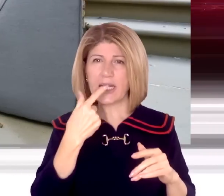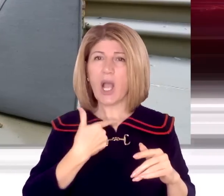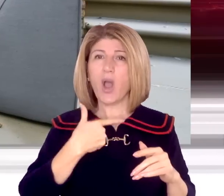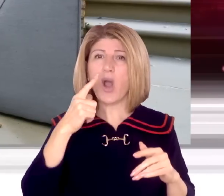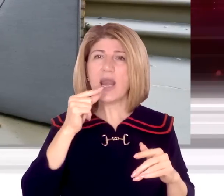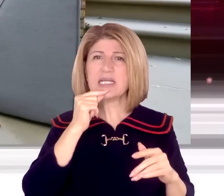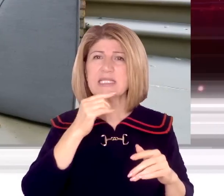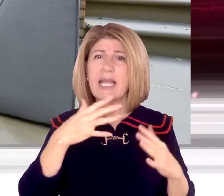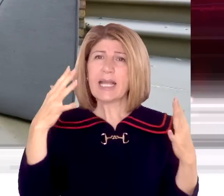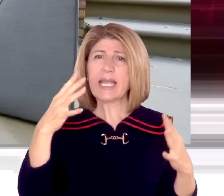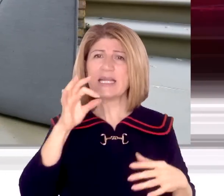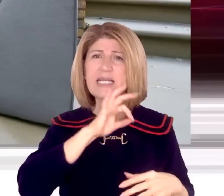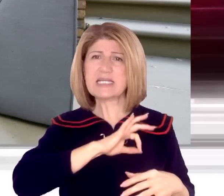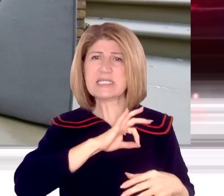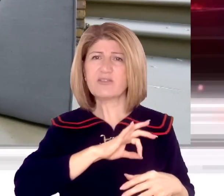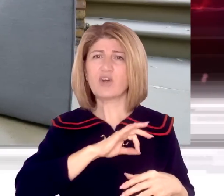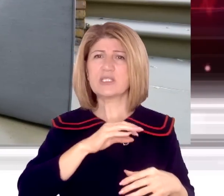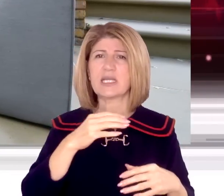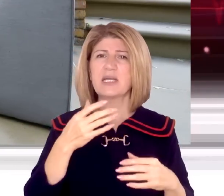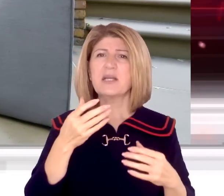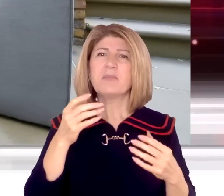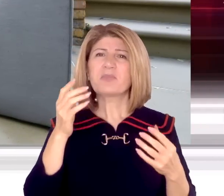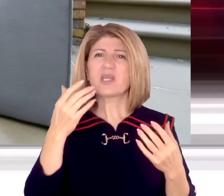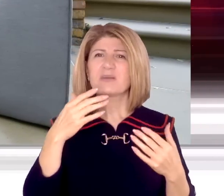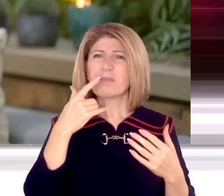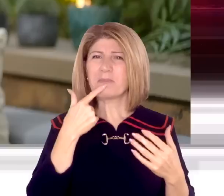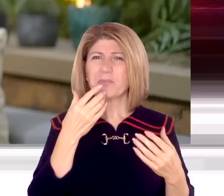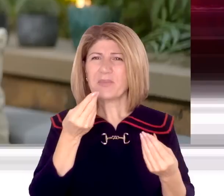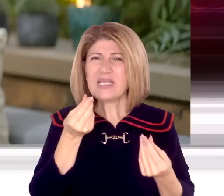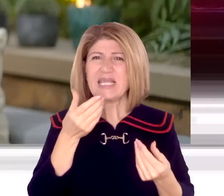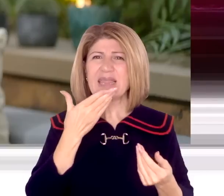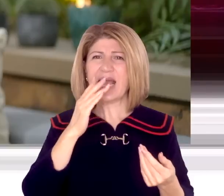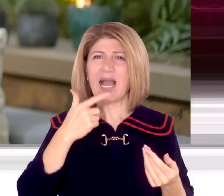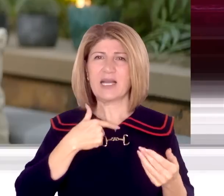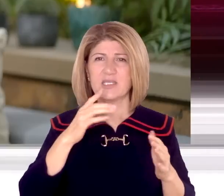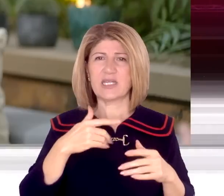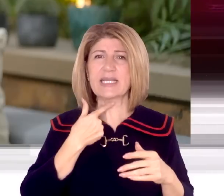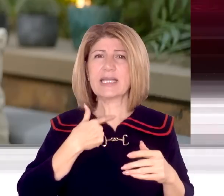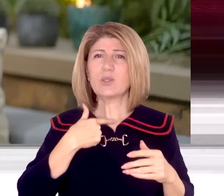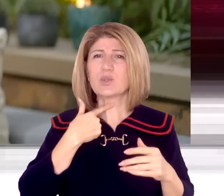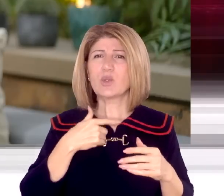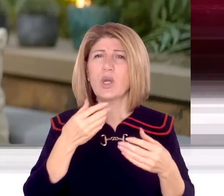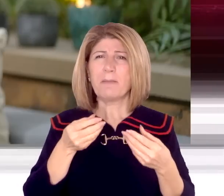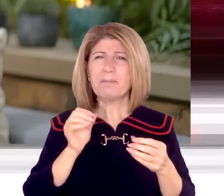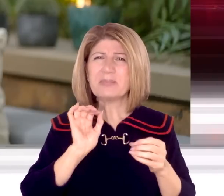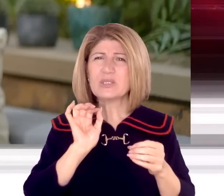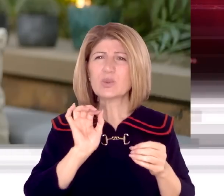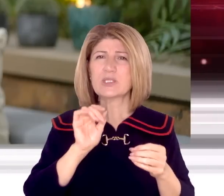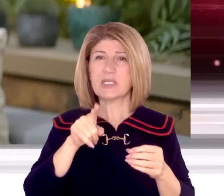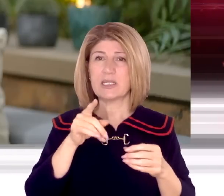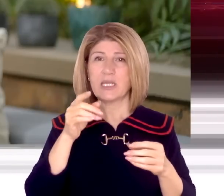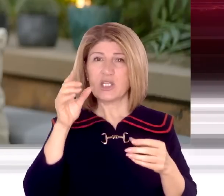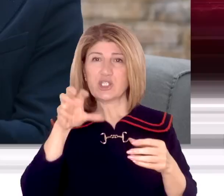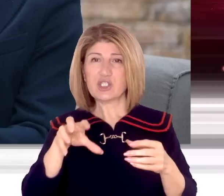نامطلوبه، یک مزه تلخی رو ایجاد میکنه و گلو رو میسوزونه. کمپانیای سازنده اومدن یه شیوهی رو استفاده